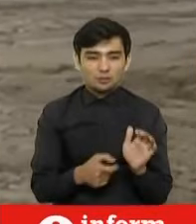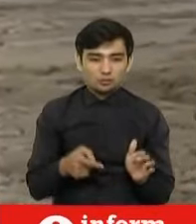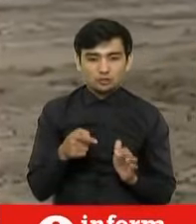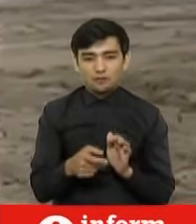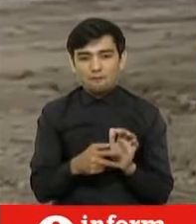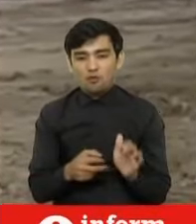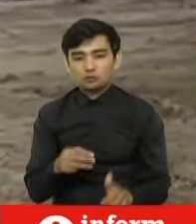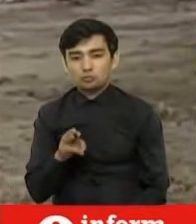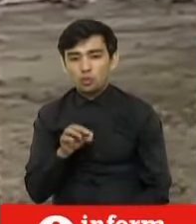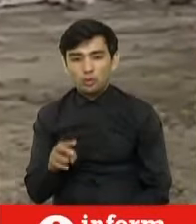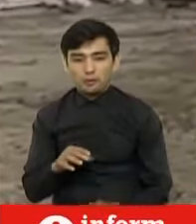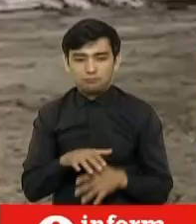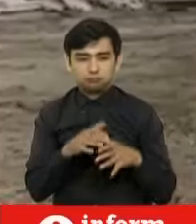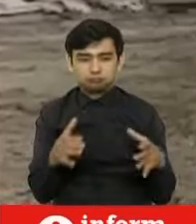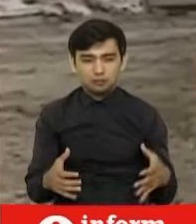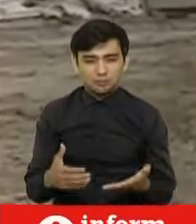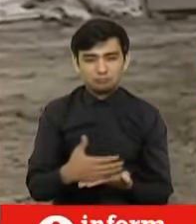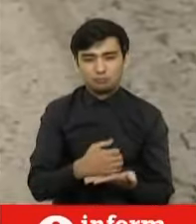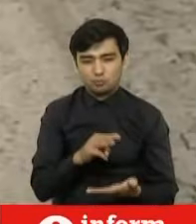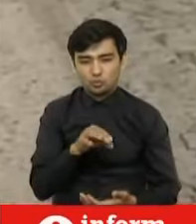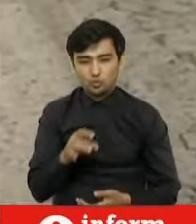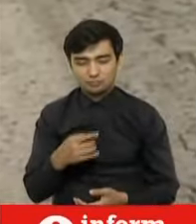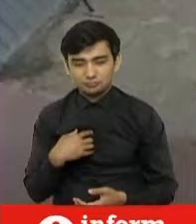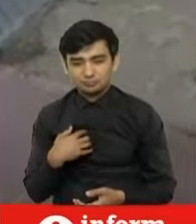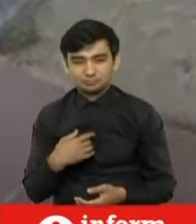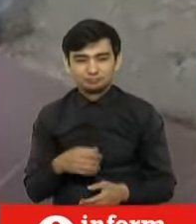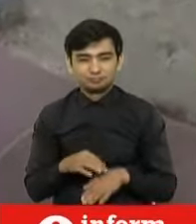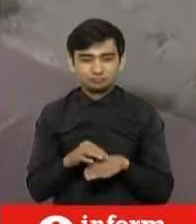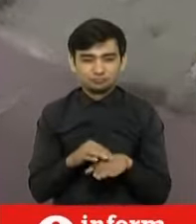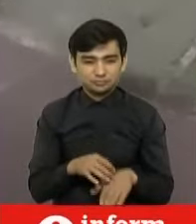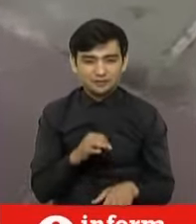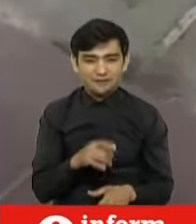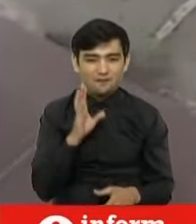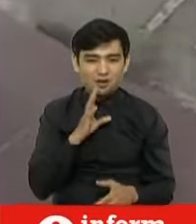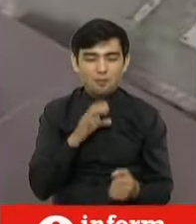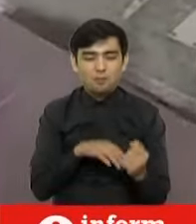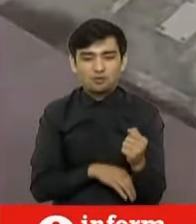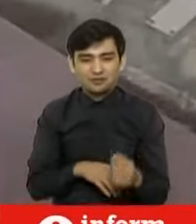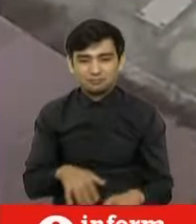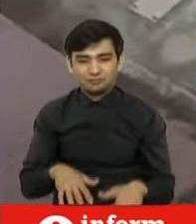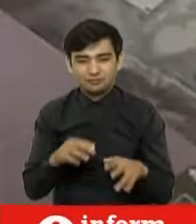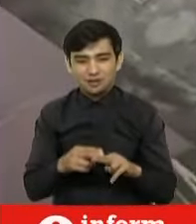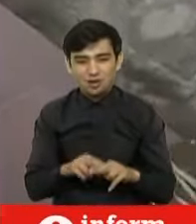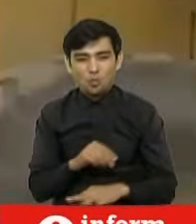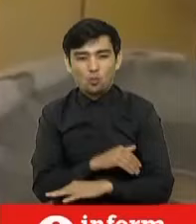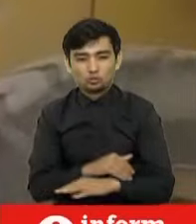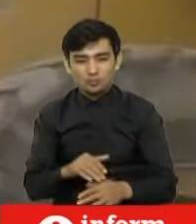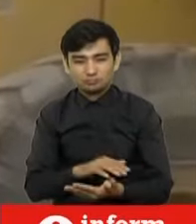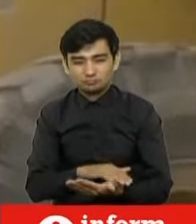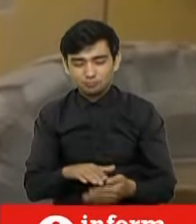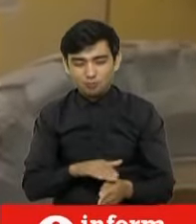1700-1800 тонна мусор етеміз. Қазір 5 бригада қазір жұмыс жасап жатыр. Осы су тасқынынан кейінгі көшенің мусорларын тазалап